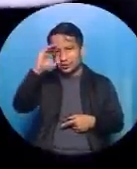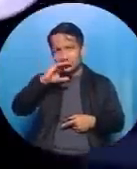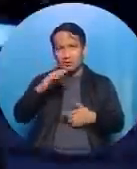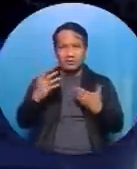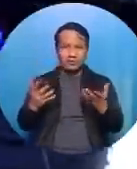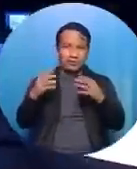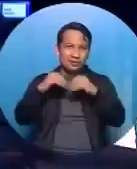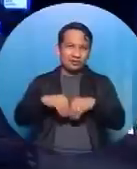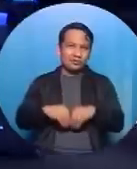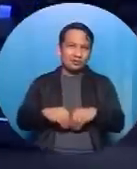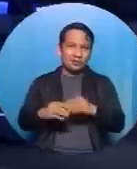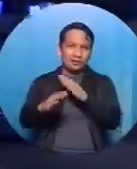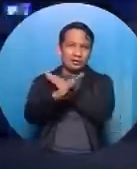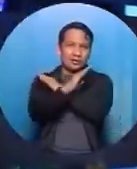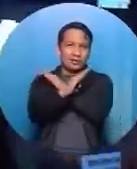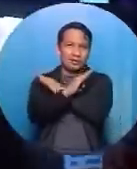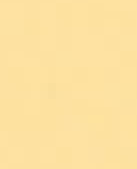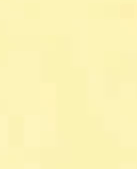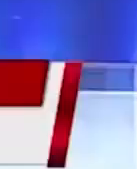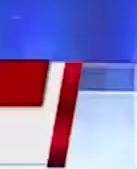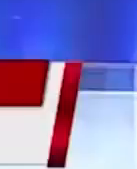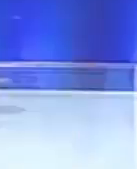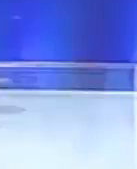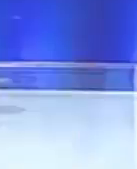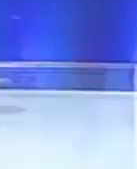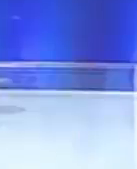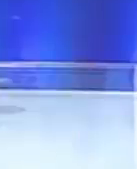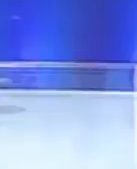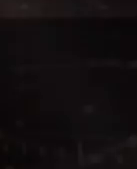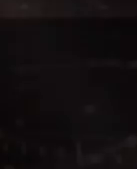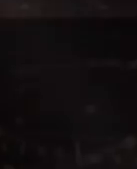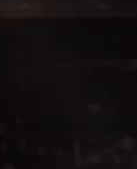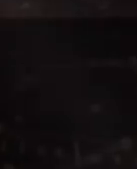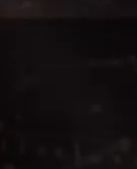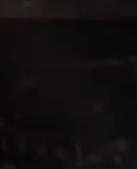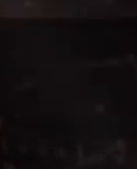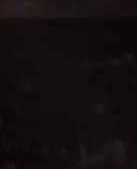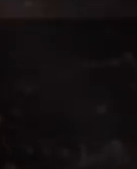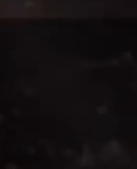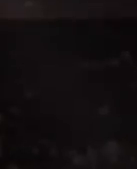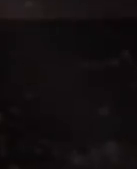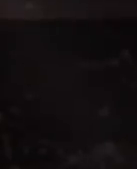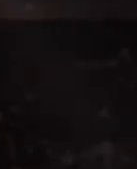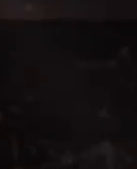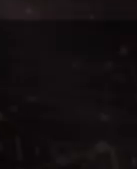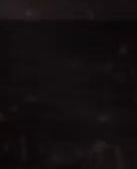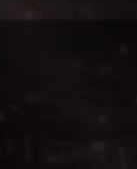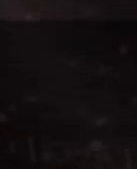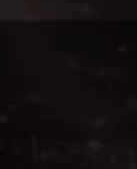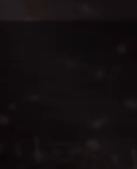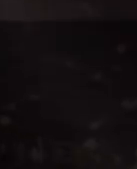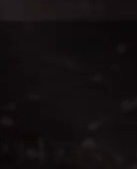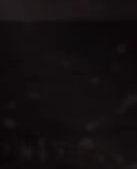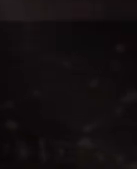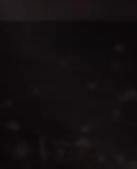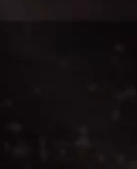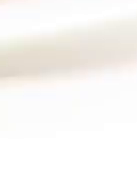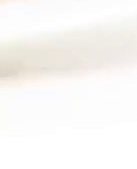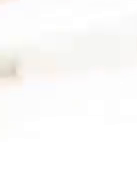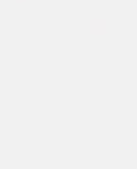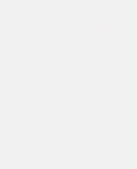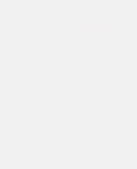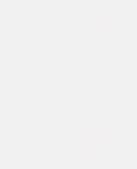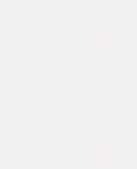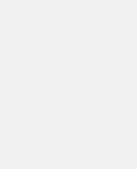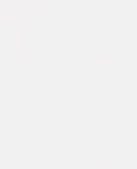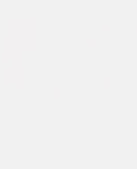sa walang asawa. X dapat yan. Mga kapatid, meron na po tayong 18.9 million subscribers sa YouTube channel ni Idol Rafi.